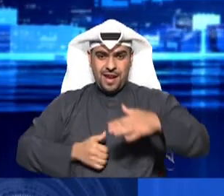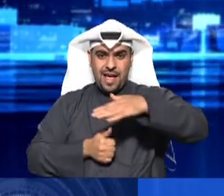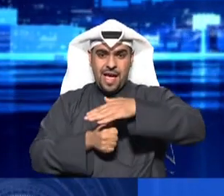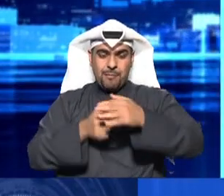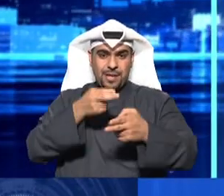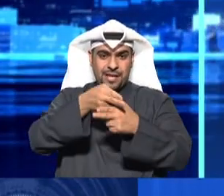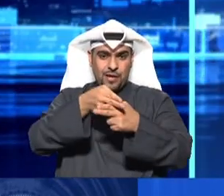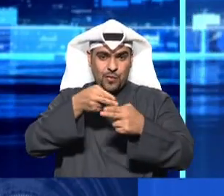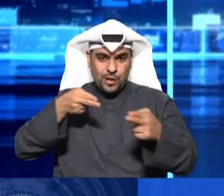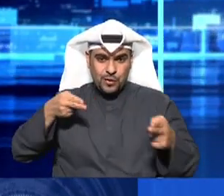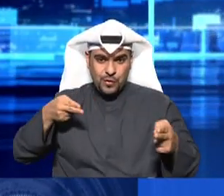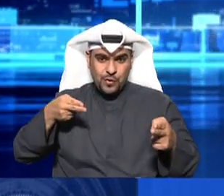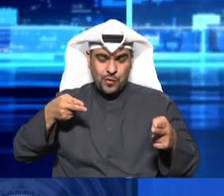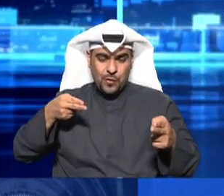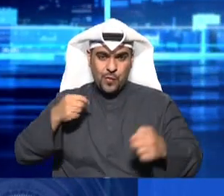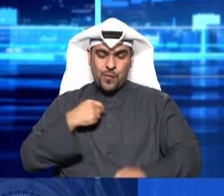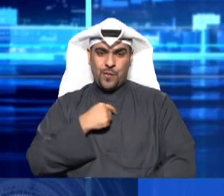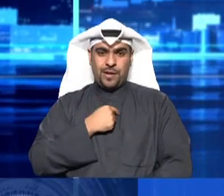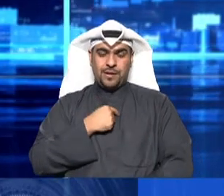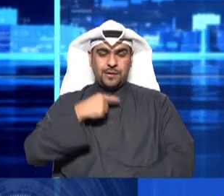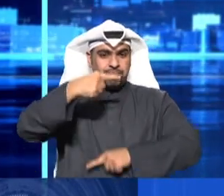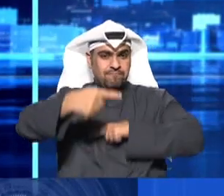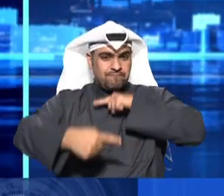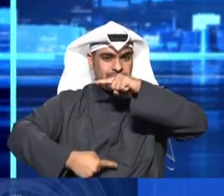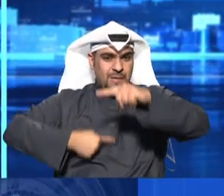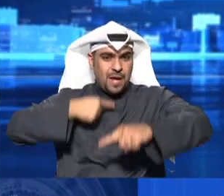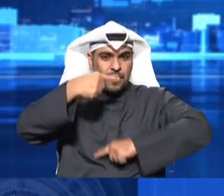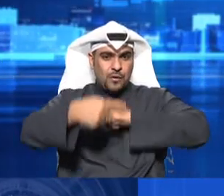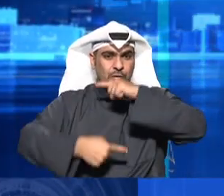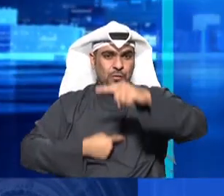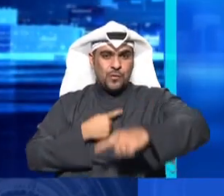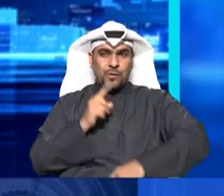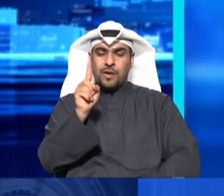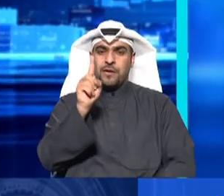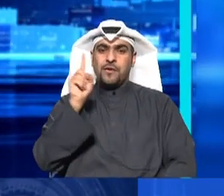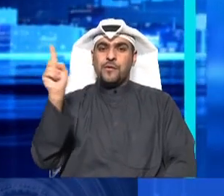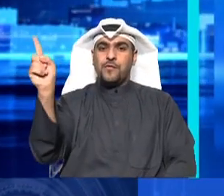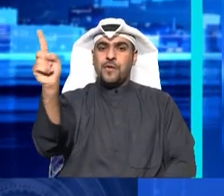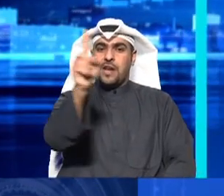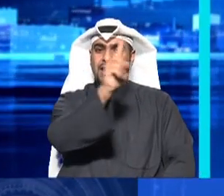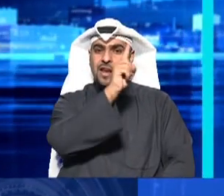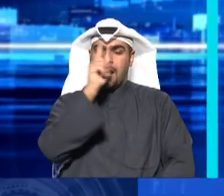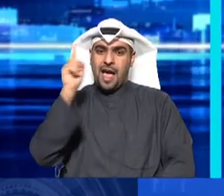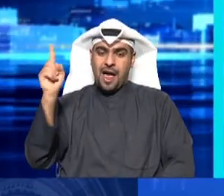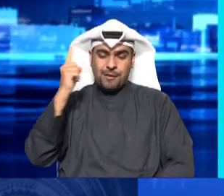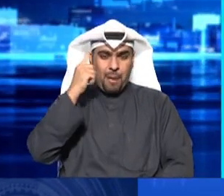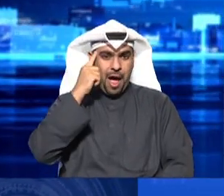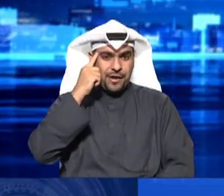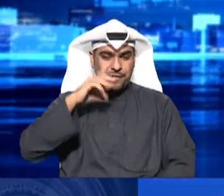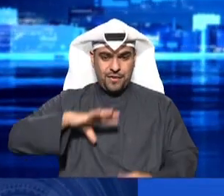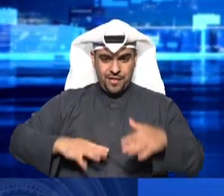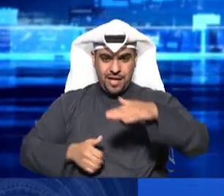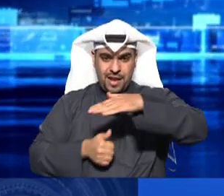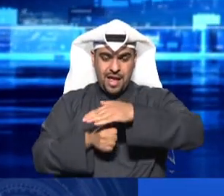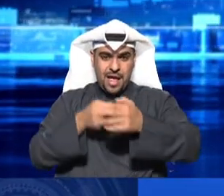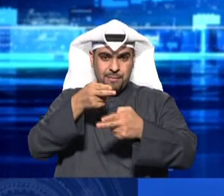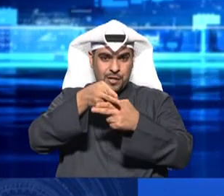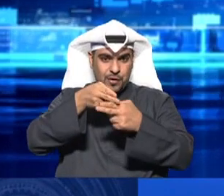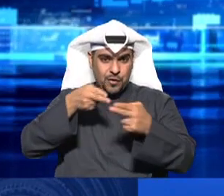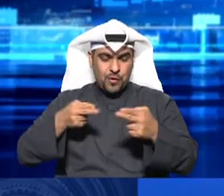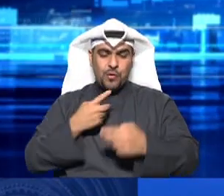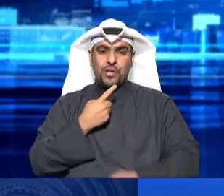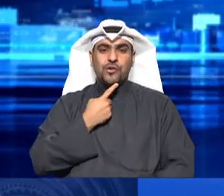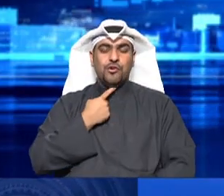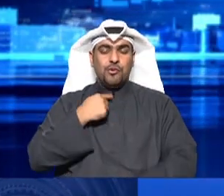ببصمات واضحة في كل موقع شغله وفي كل عقل وفكر من عمل معه. وأكد